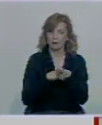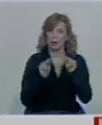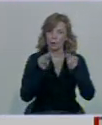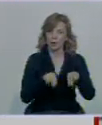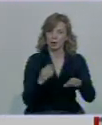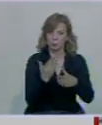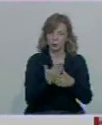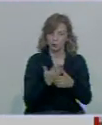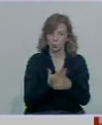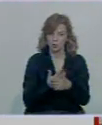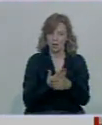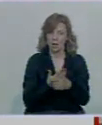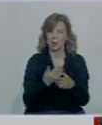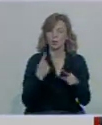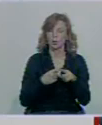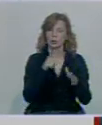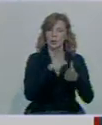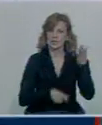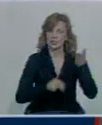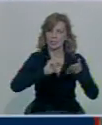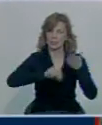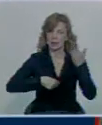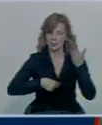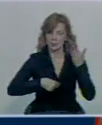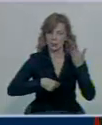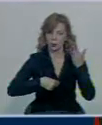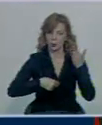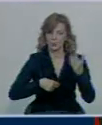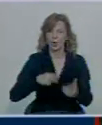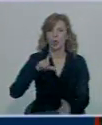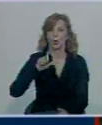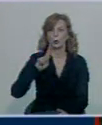11 iunie și-au depus listele cu semnăturile de susținere. Independentul